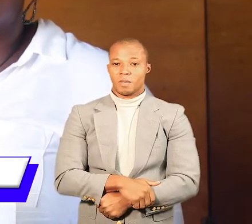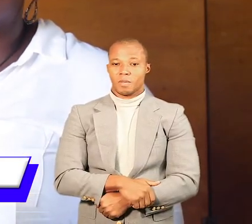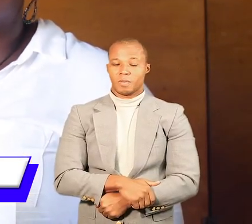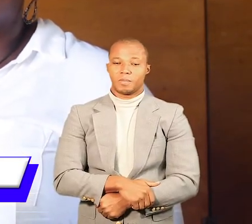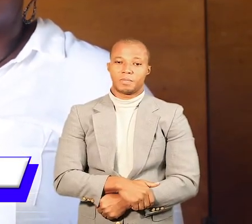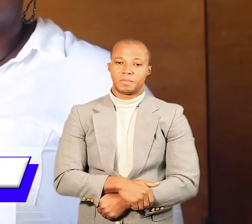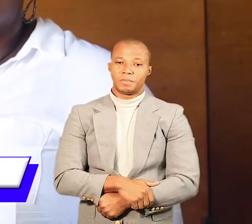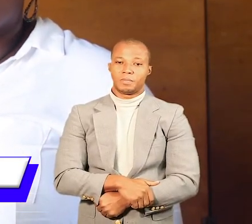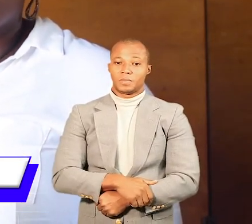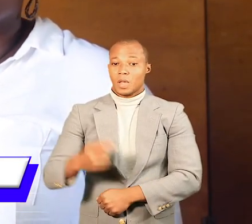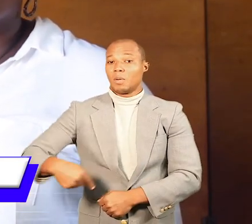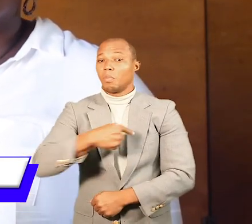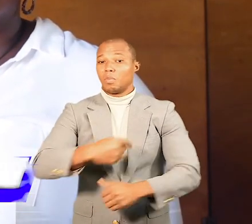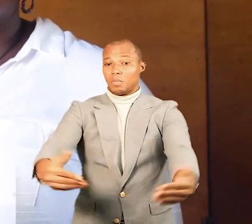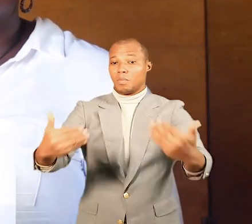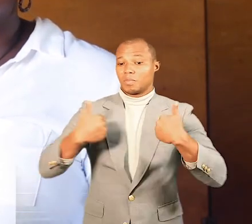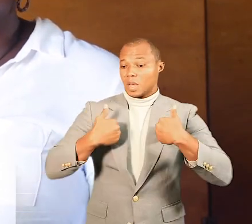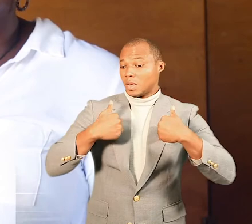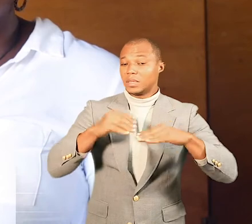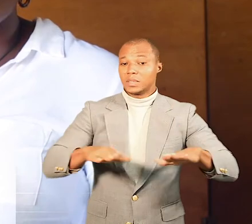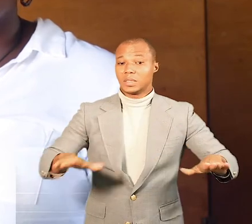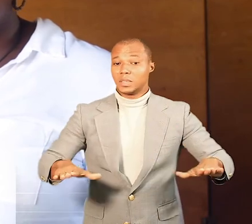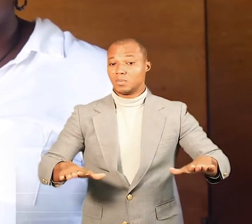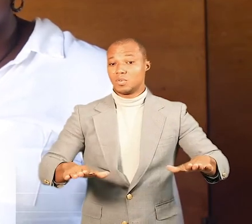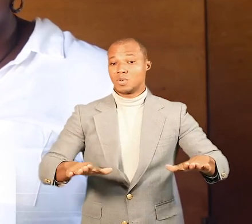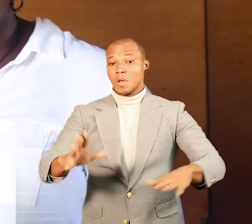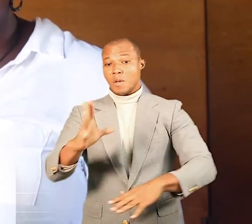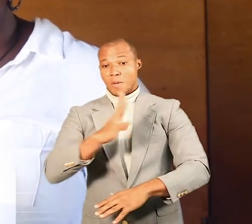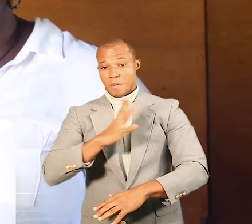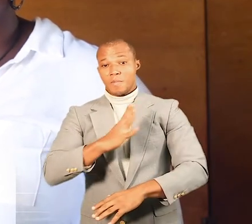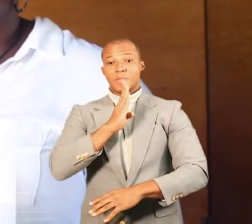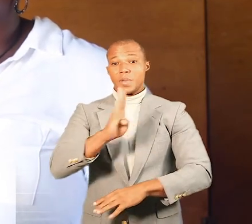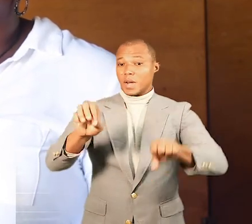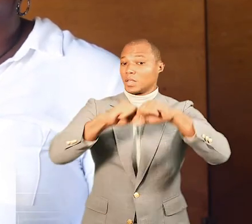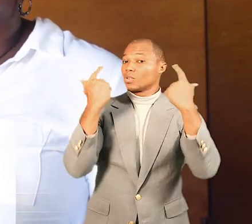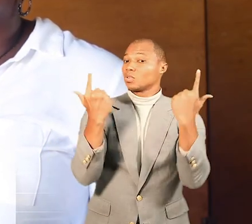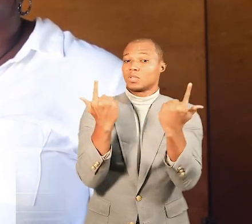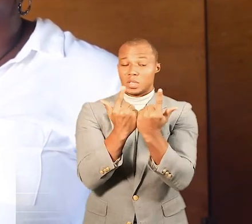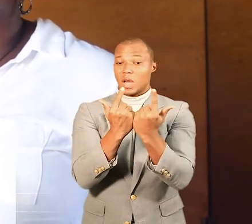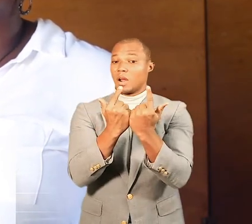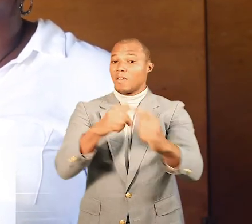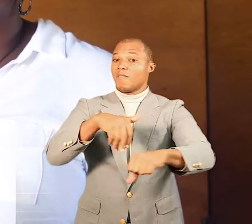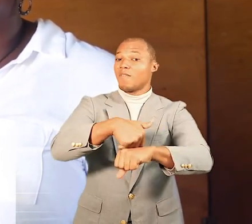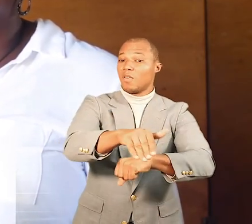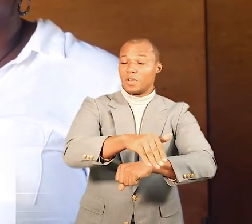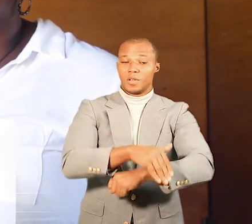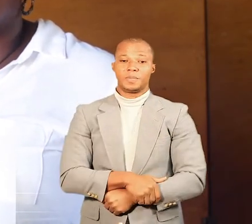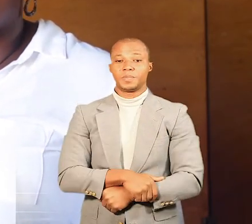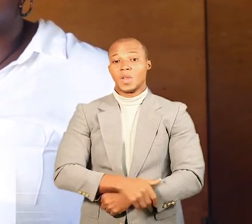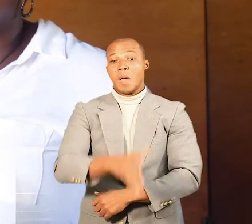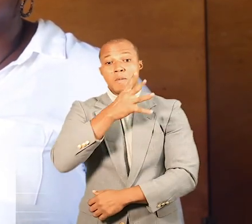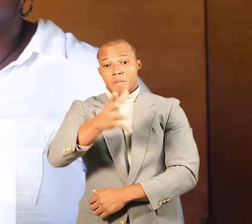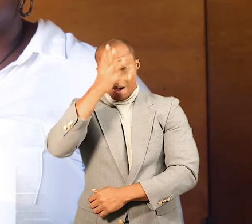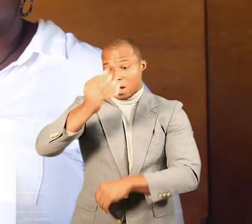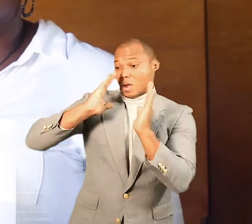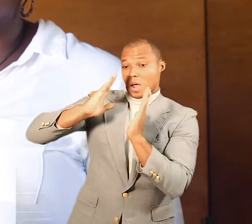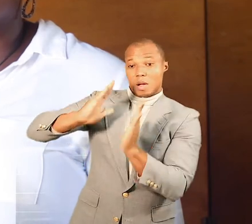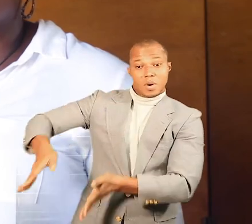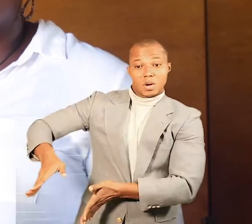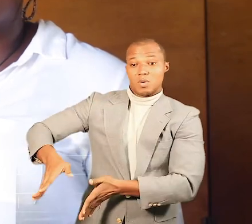mener. Nous avons des gens qui ont voyé ici. Nous avons des gens et ses parents qui